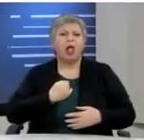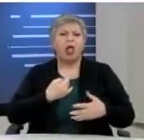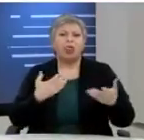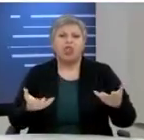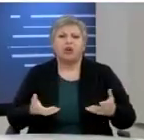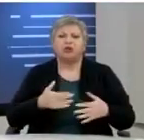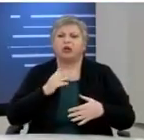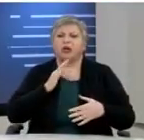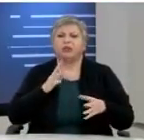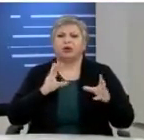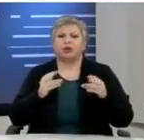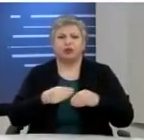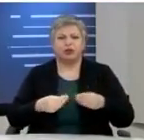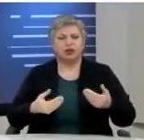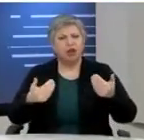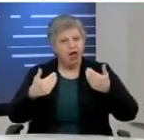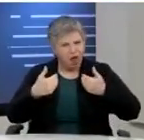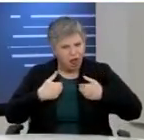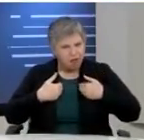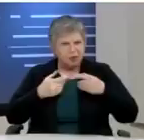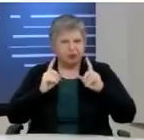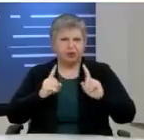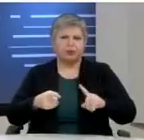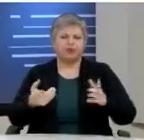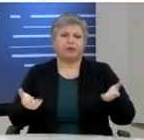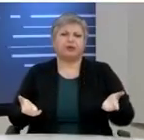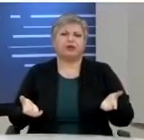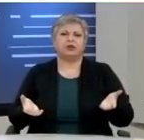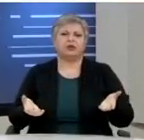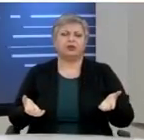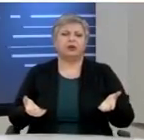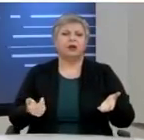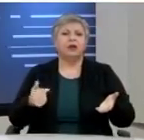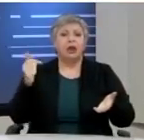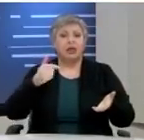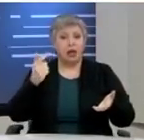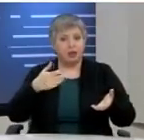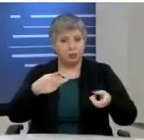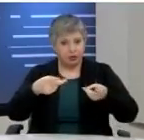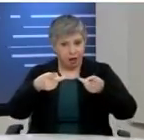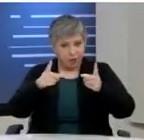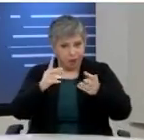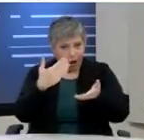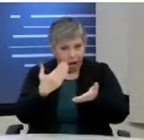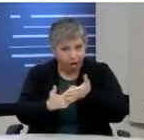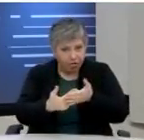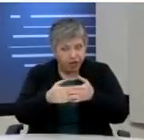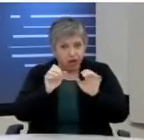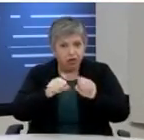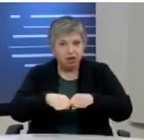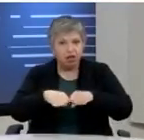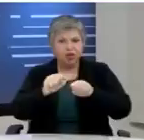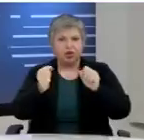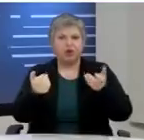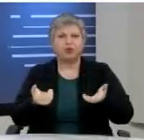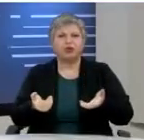γλωσσών, αποφασίζουμε εμείς. Εμείς αποφασίζουμε αν θα δώσουμε άδεια ή δεν θα δώσουμε άδεια. Άρα